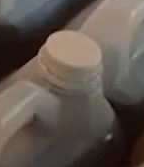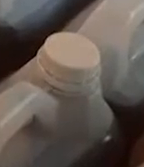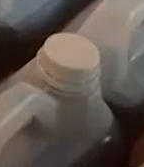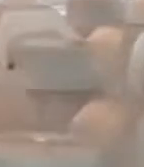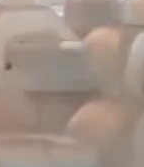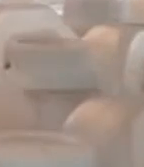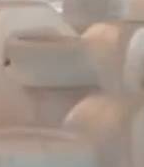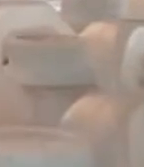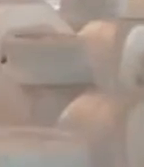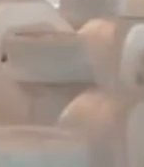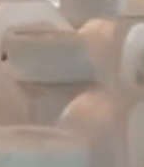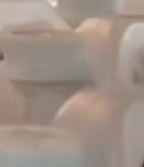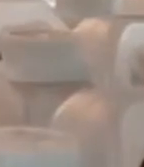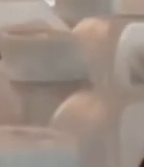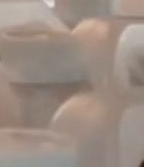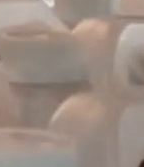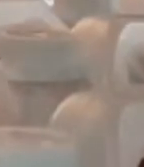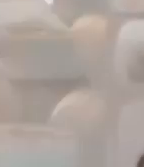atau 10 liter minyak goreng.